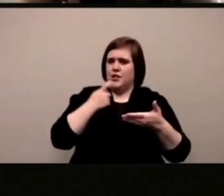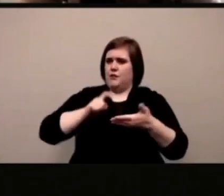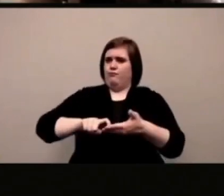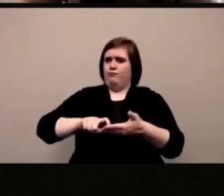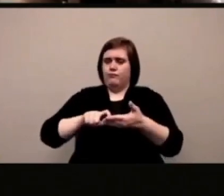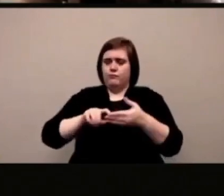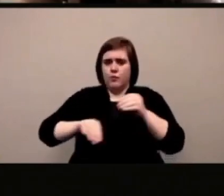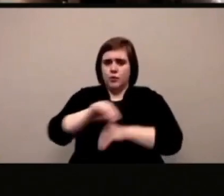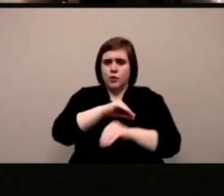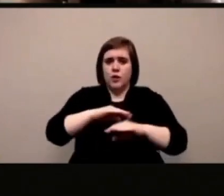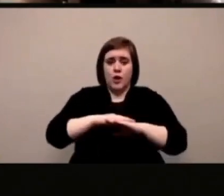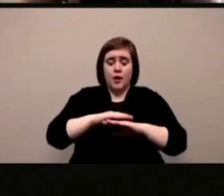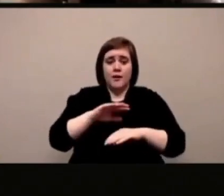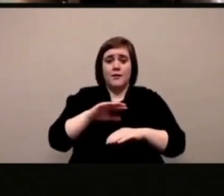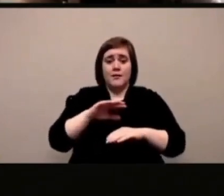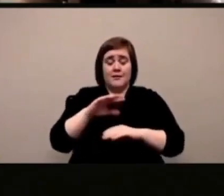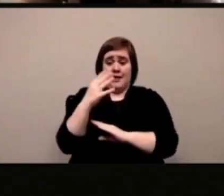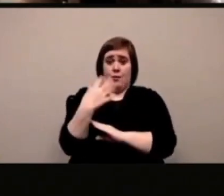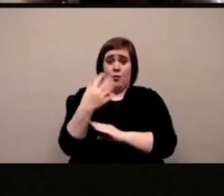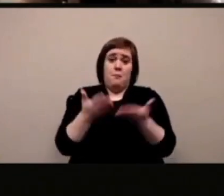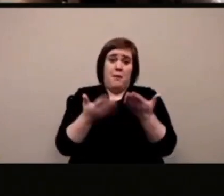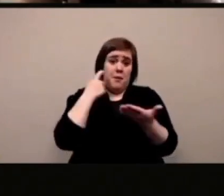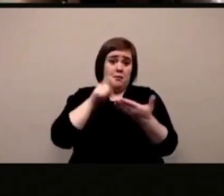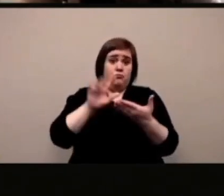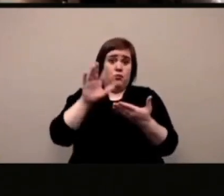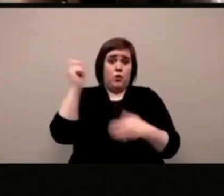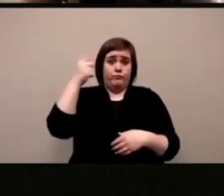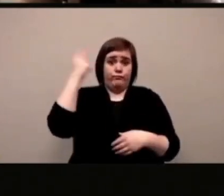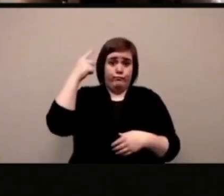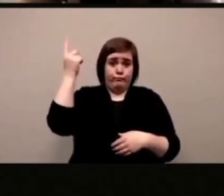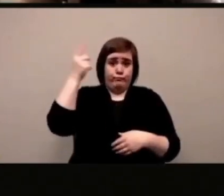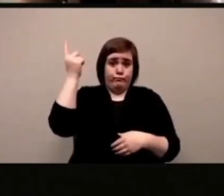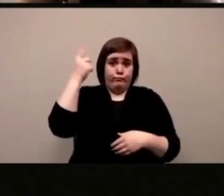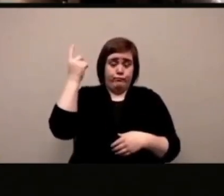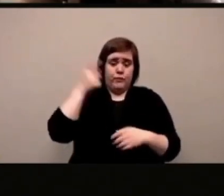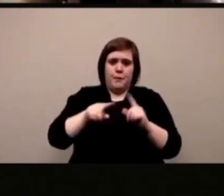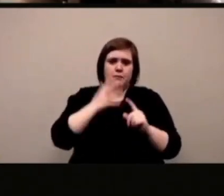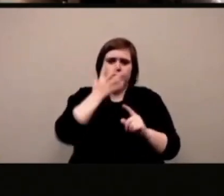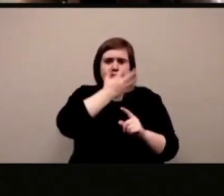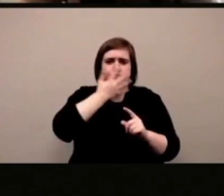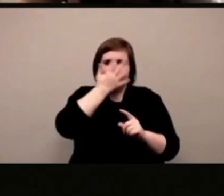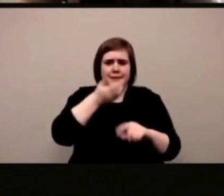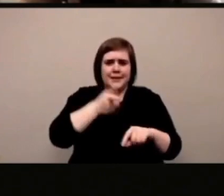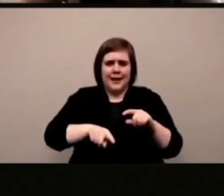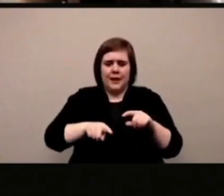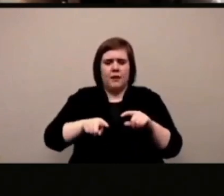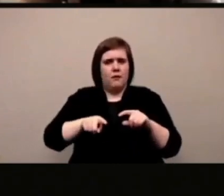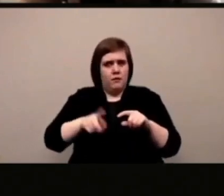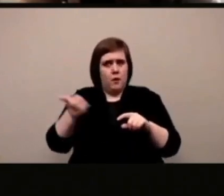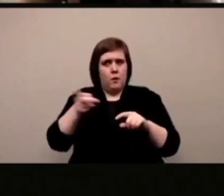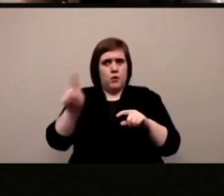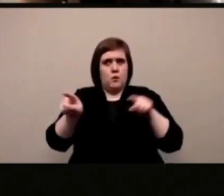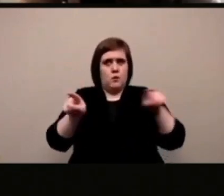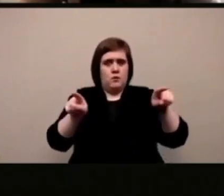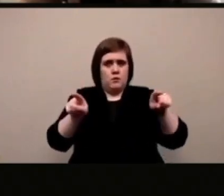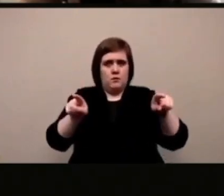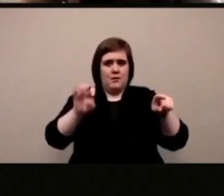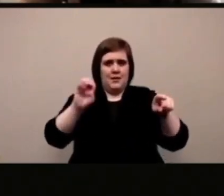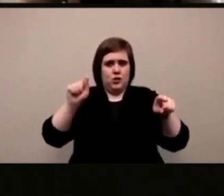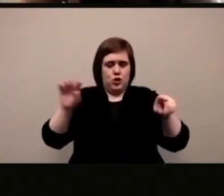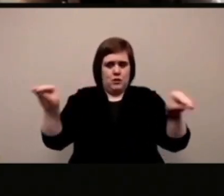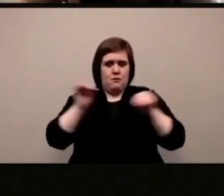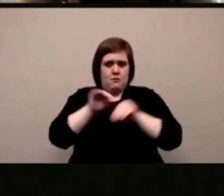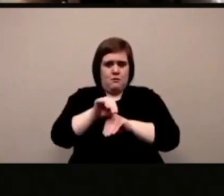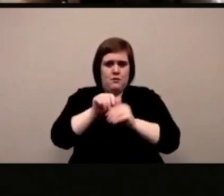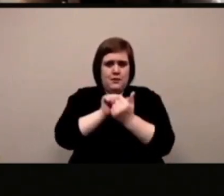にスクラッチの後拡張機能の一つだとビデオ戦車認識ってのがあとは画面認識